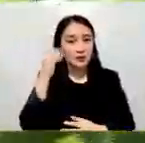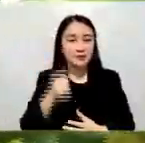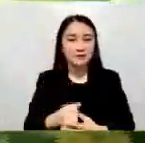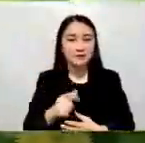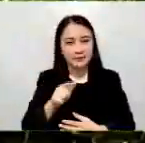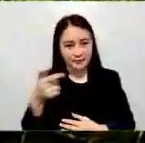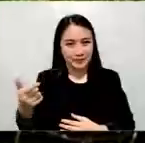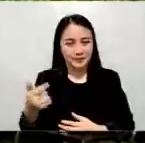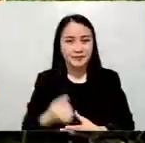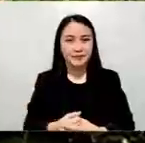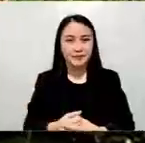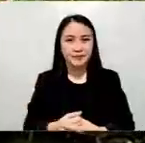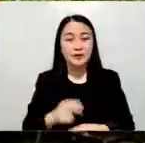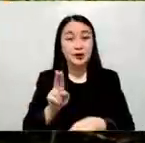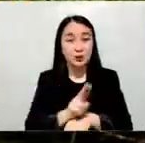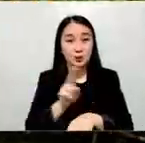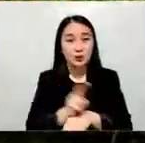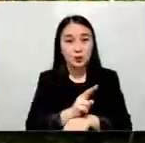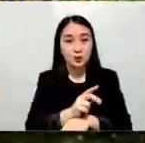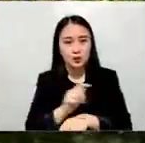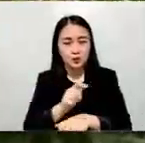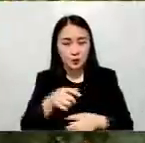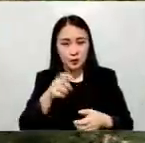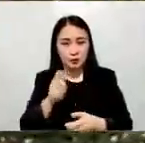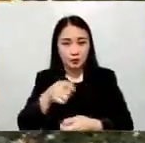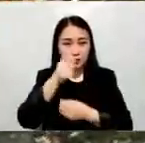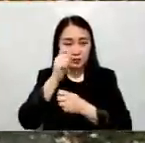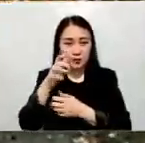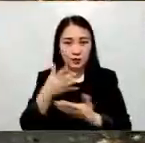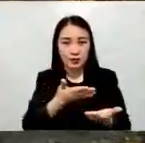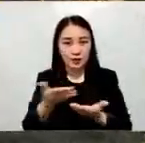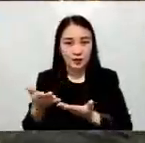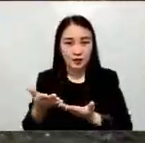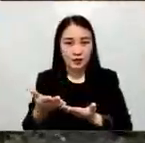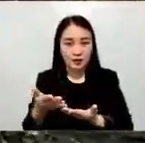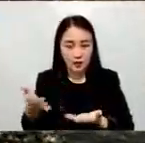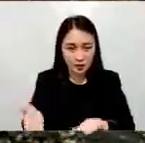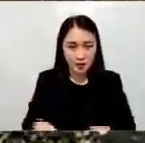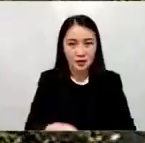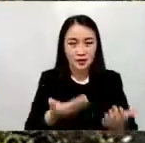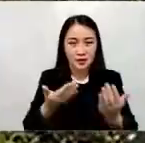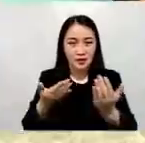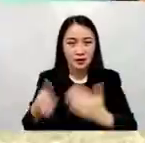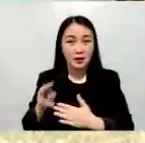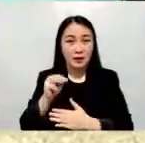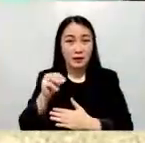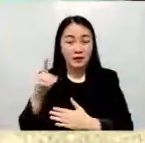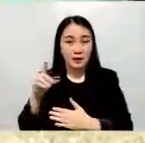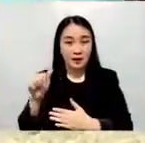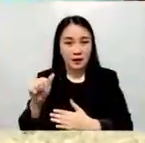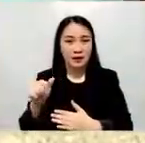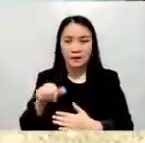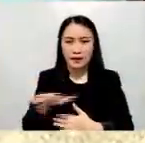Gamit ang crane at floating excavator, hinakot ng MMDA ang mga basura at putik na nakatambak